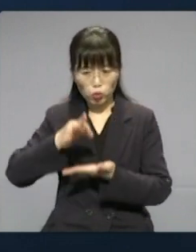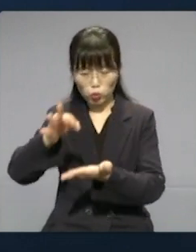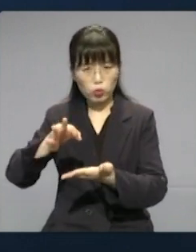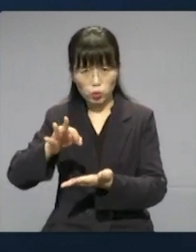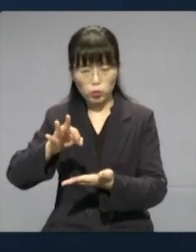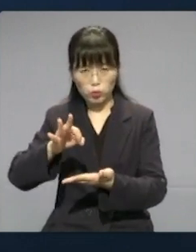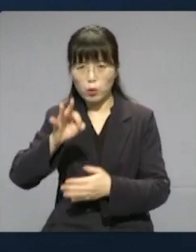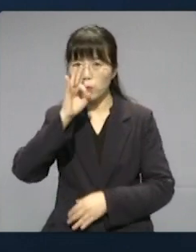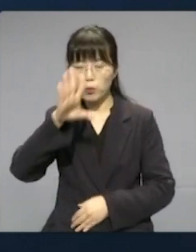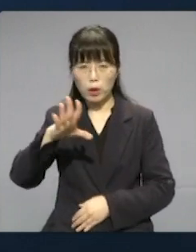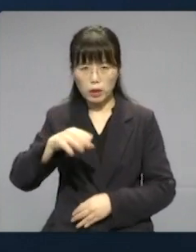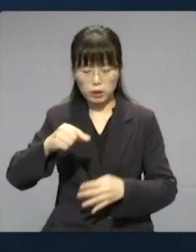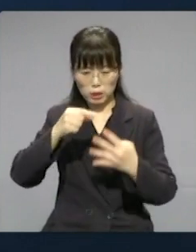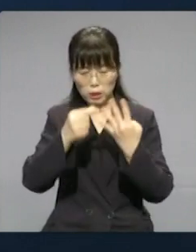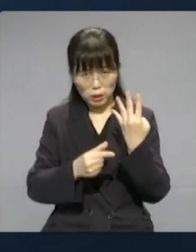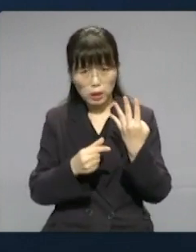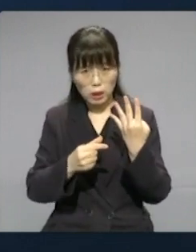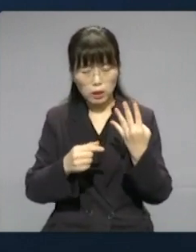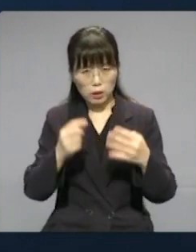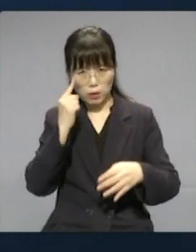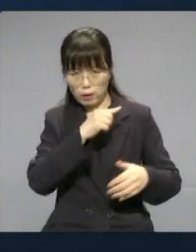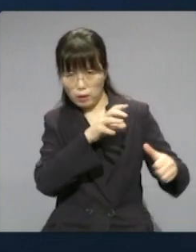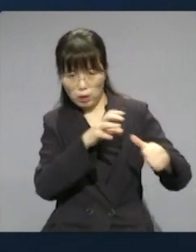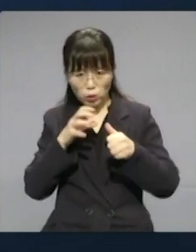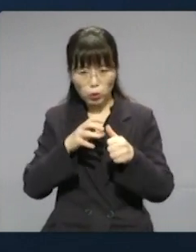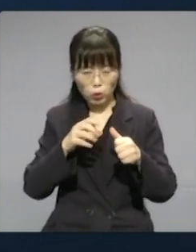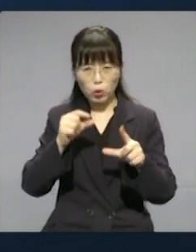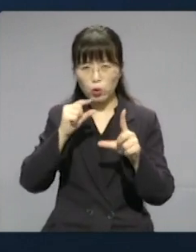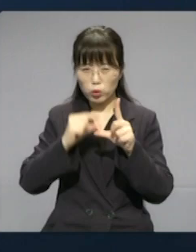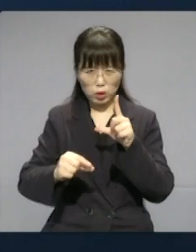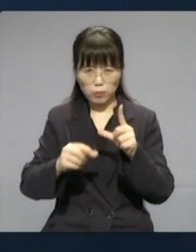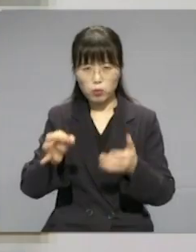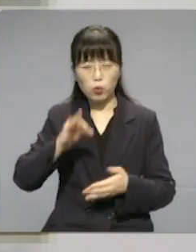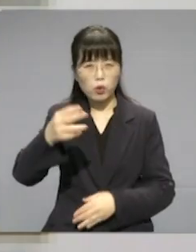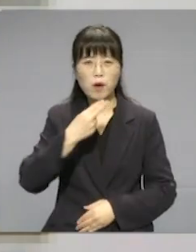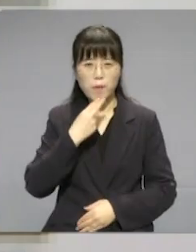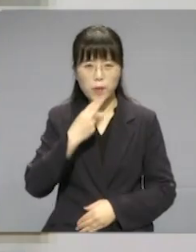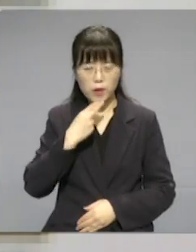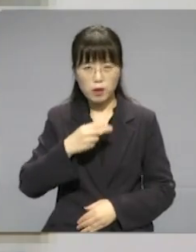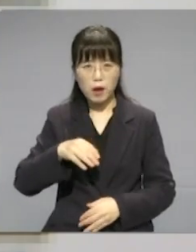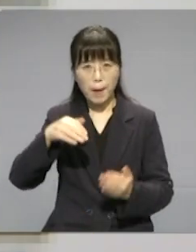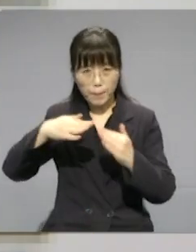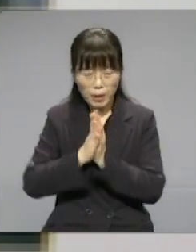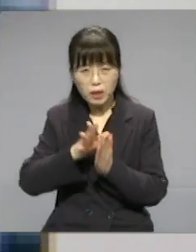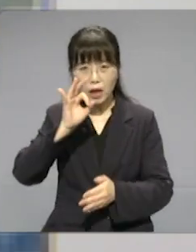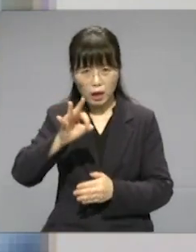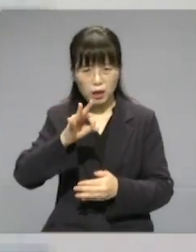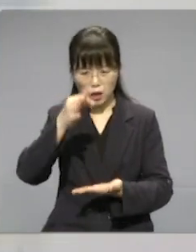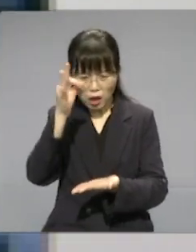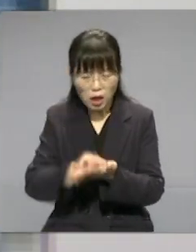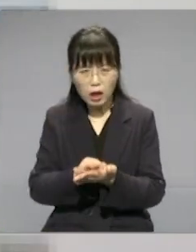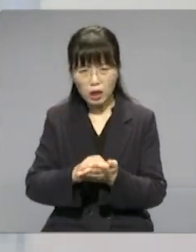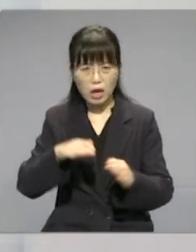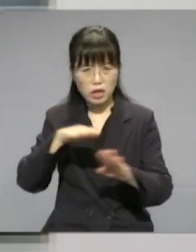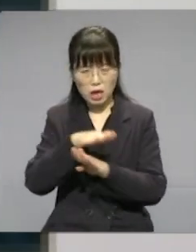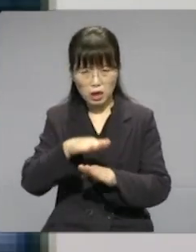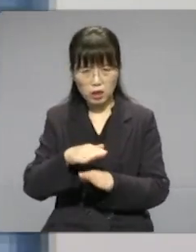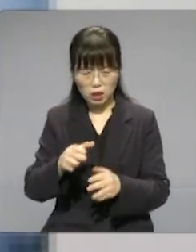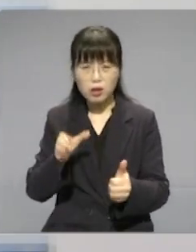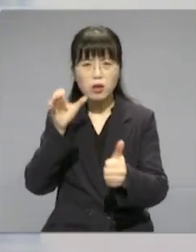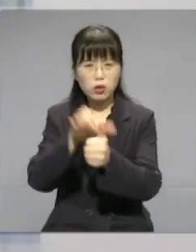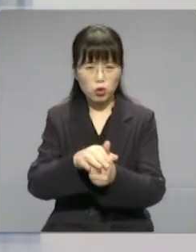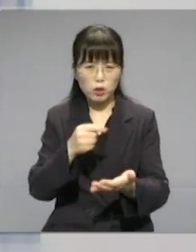수 있다는 계약 조항을 악용해 잔금을 일부 미지급하는 것. 폐차 가격보다 저렴하게 차량을 넘긴